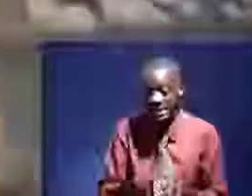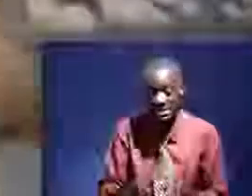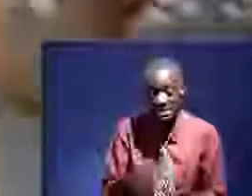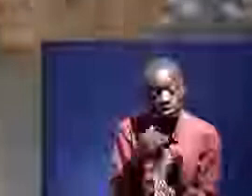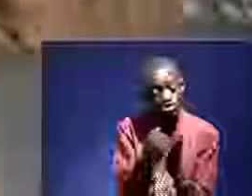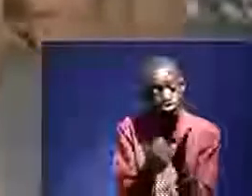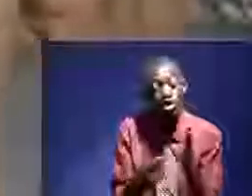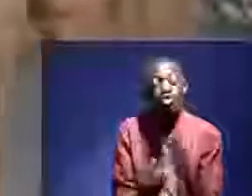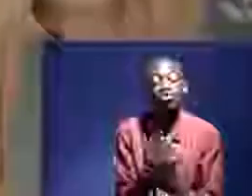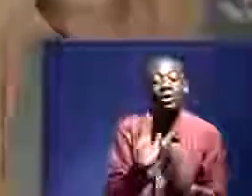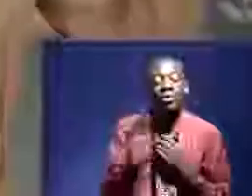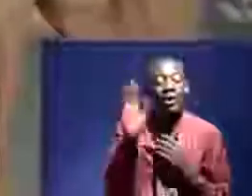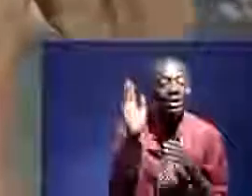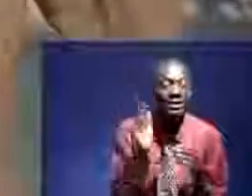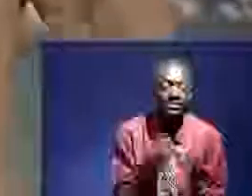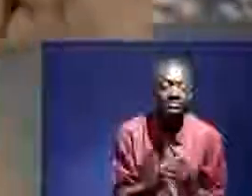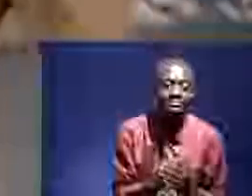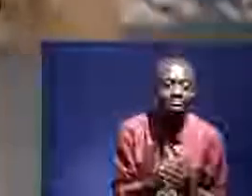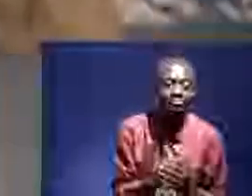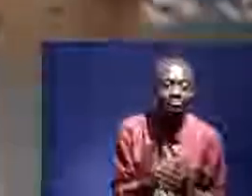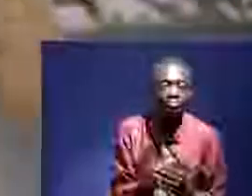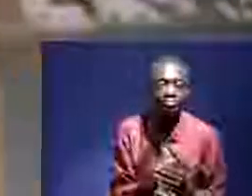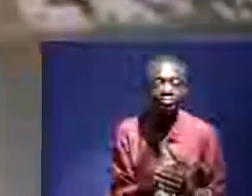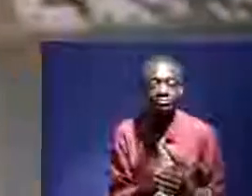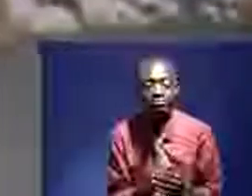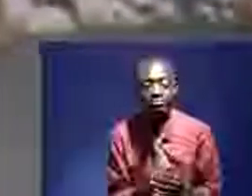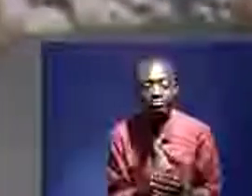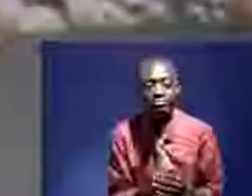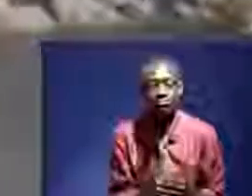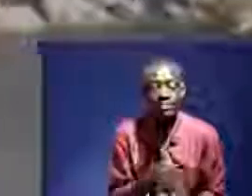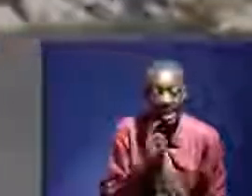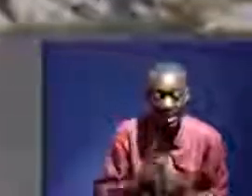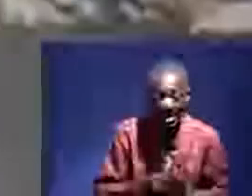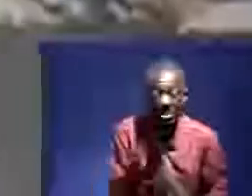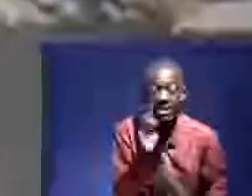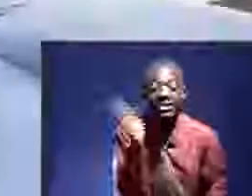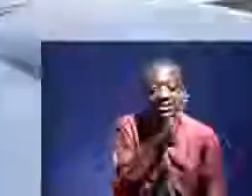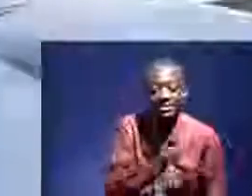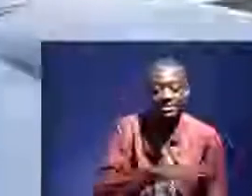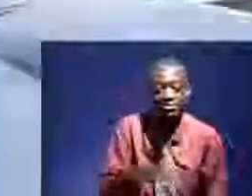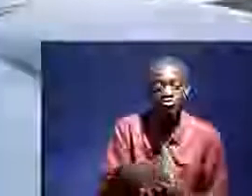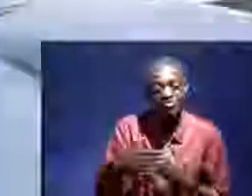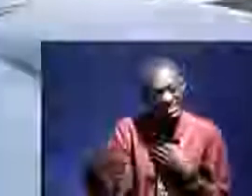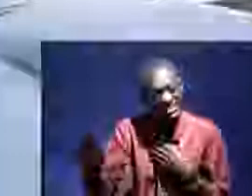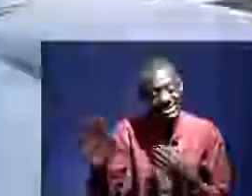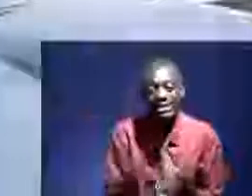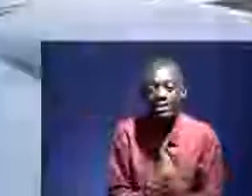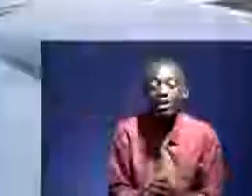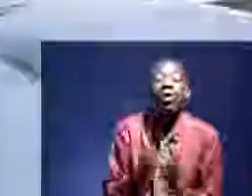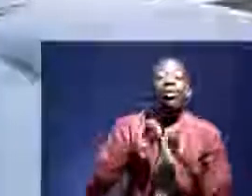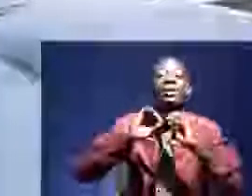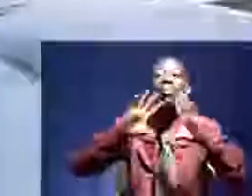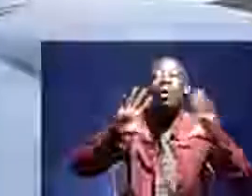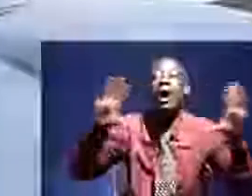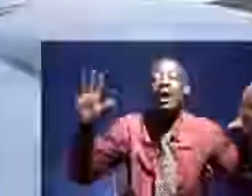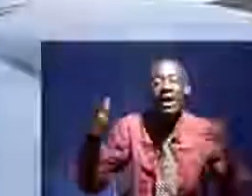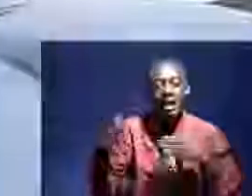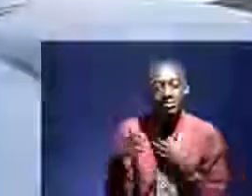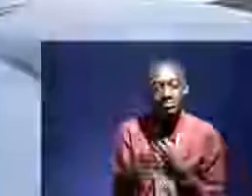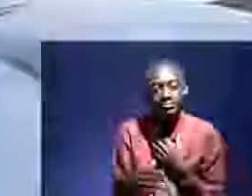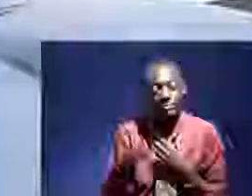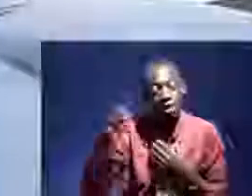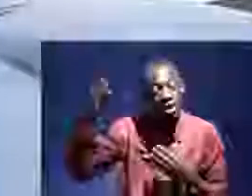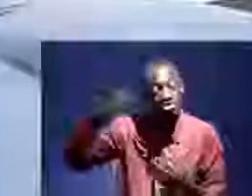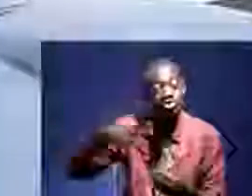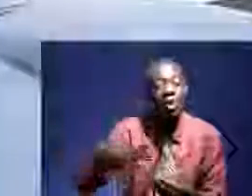kwake. Walk outside in the fresh air daily. Tembea kila siku nje kwenye mwanga wa jua na hewa safi. Open